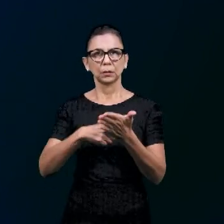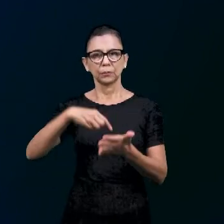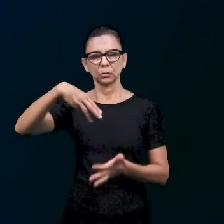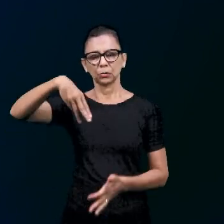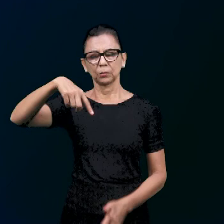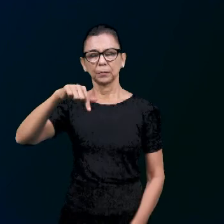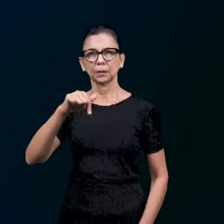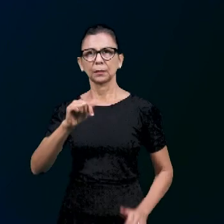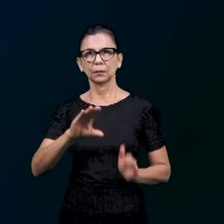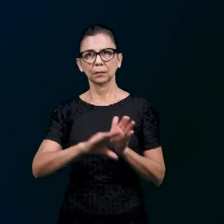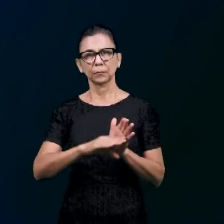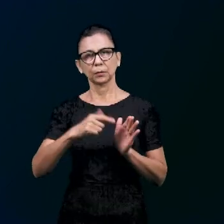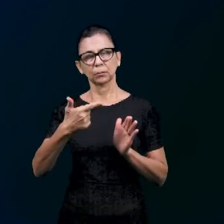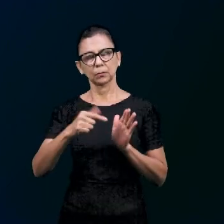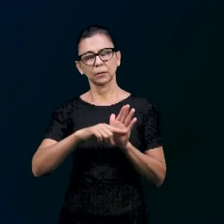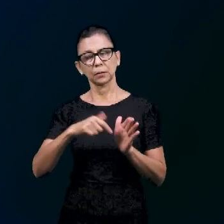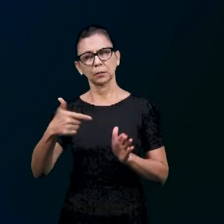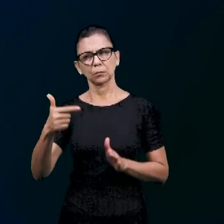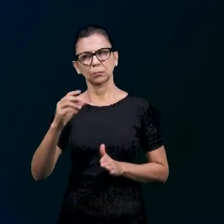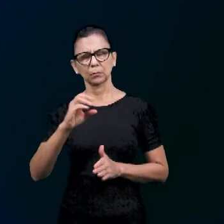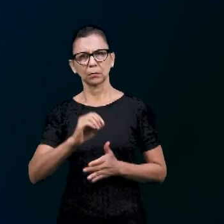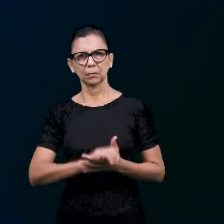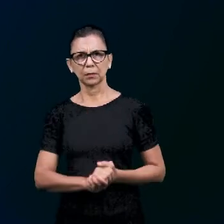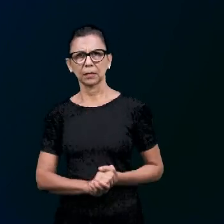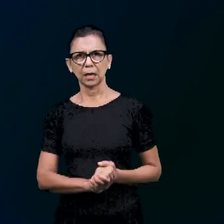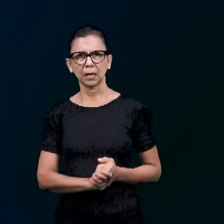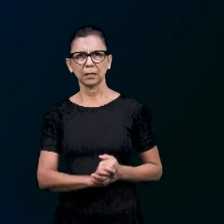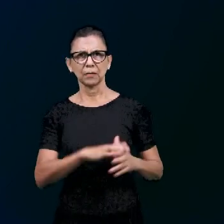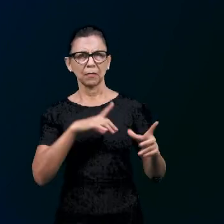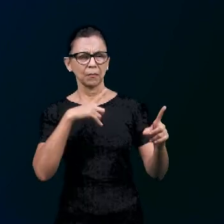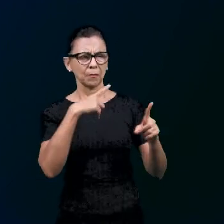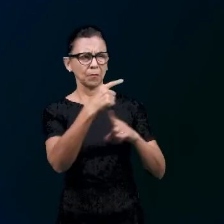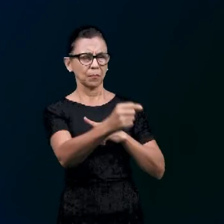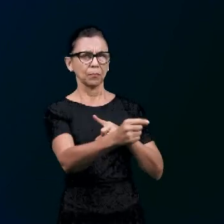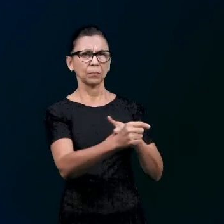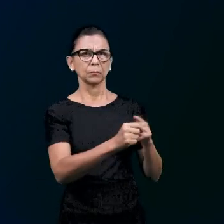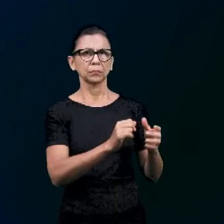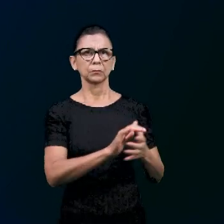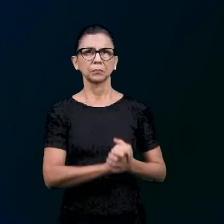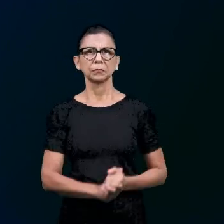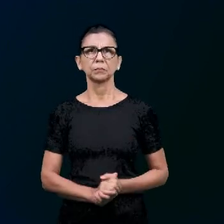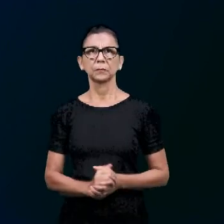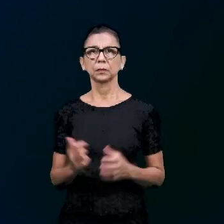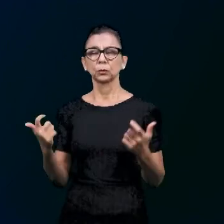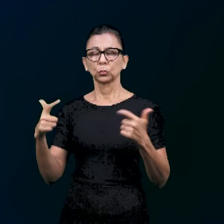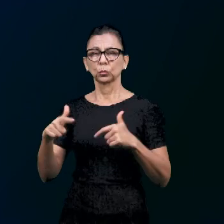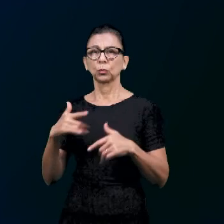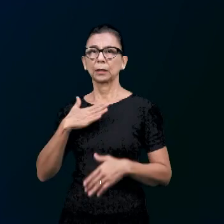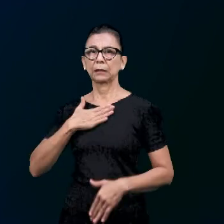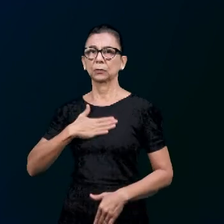Michée 2:10 qui dit « Levez-vous et allez-vous, car celui-là n'est pas notre lieu de repos. »